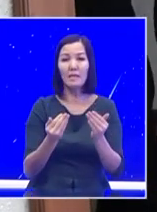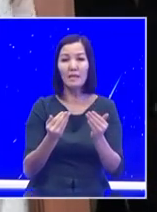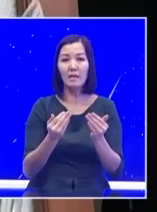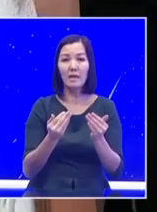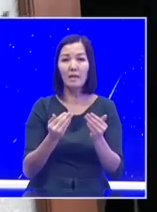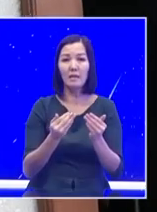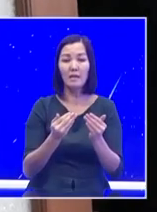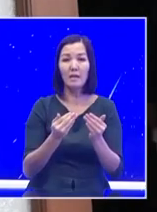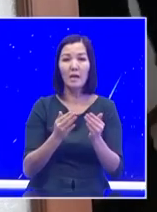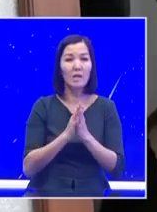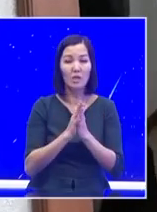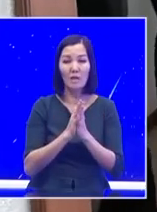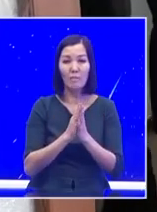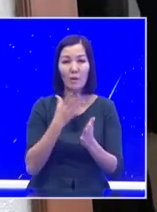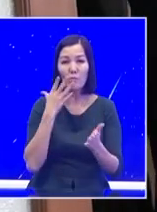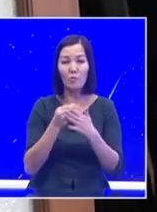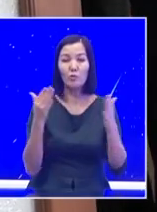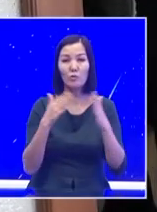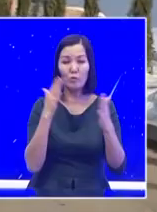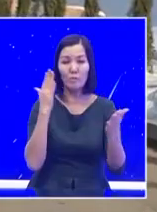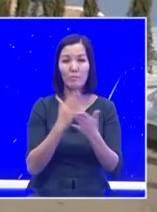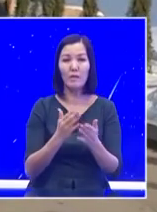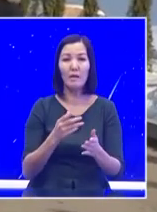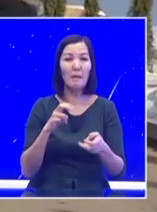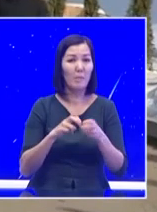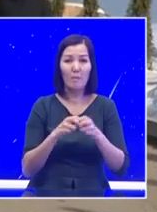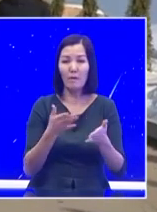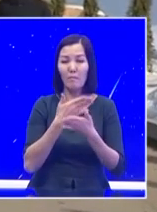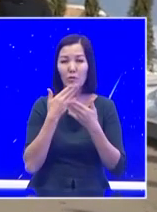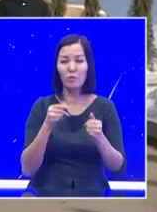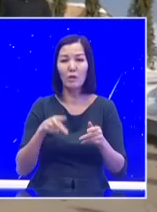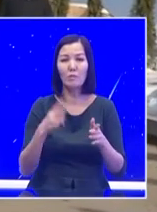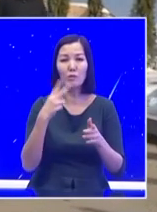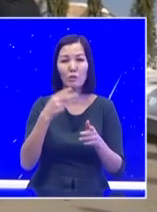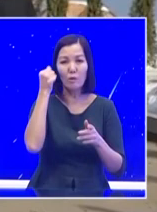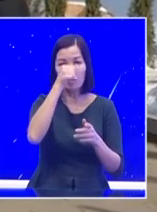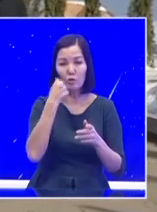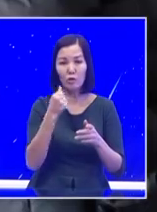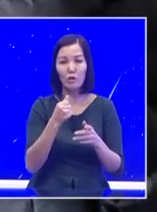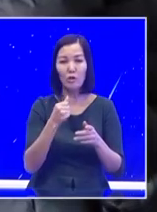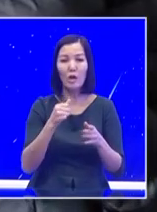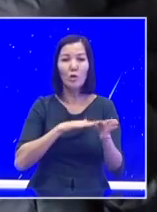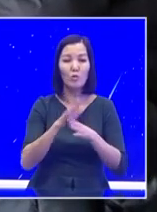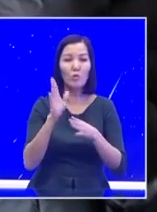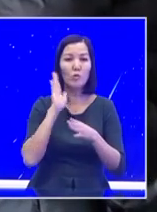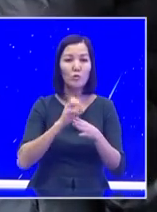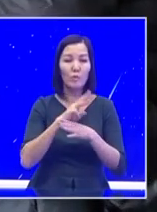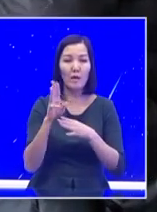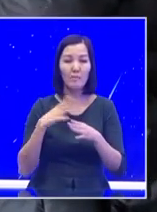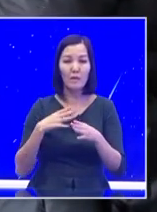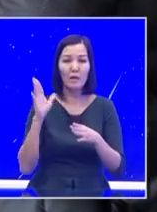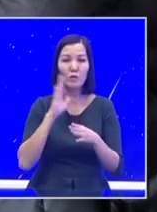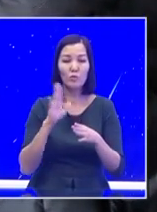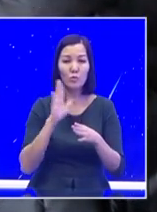ешкімге жалтақтамаймыз, өз баспанамыз болды. 2023 жылы қарасайлықтар толық ауыз сумен қамтылады. Қаскелең су